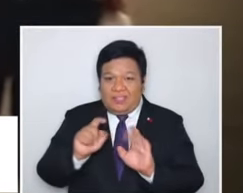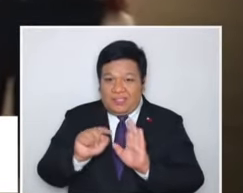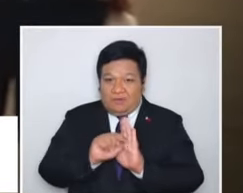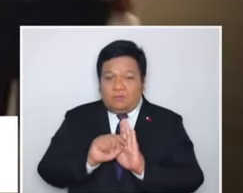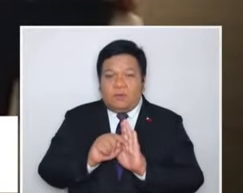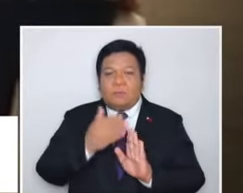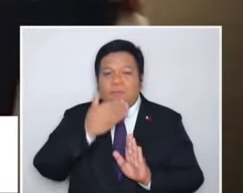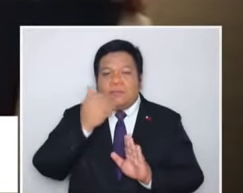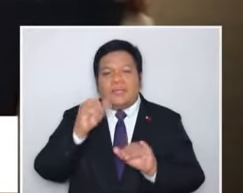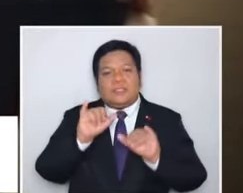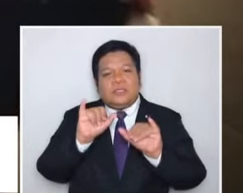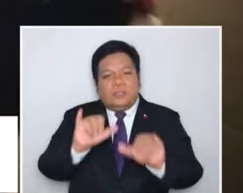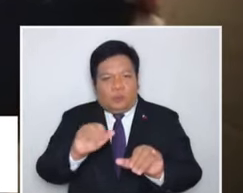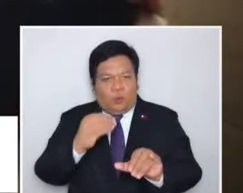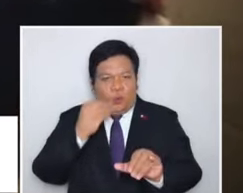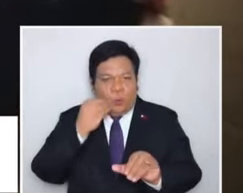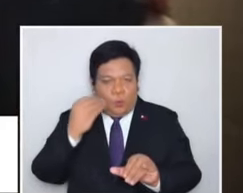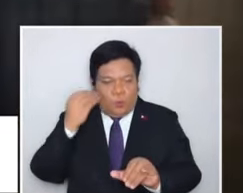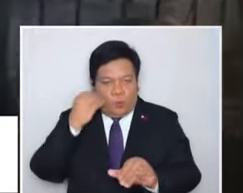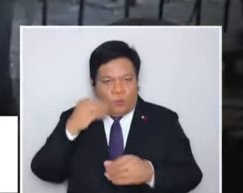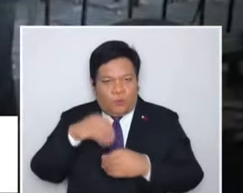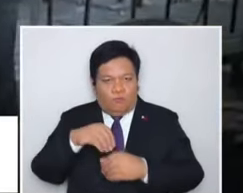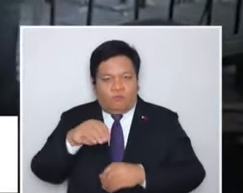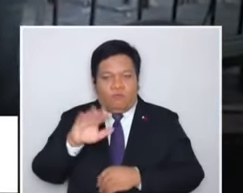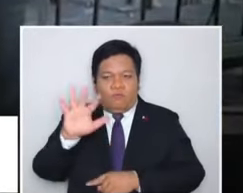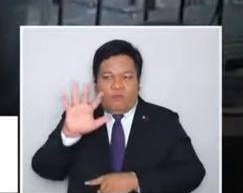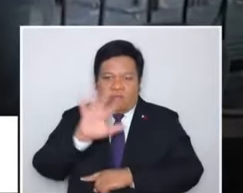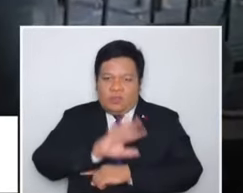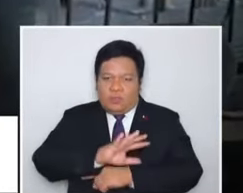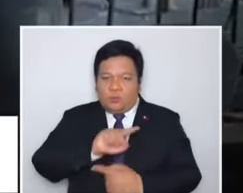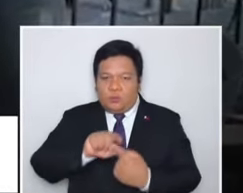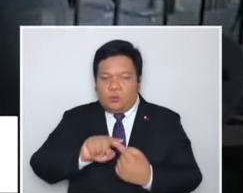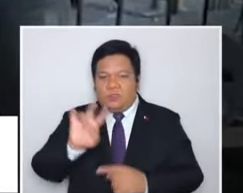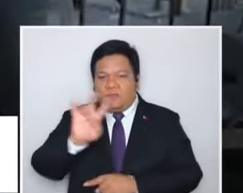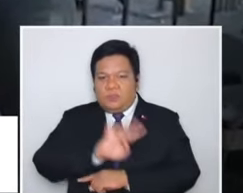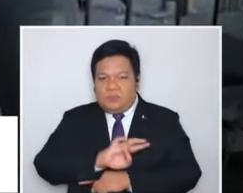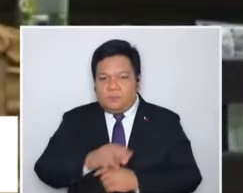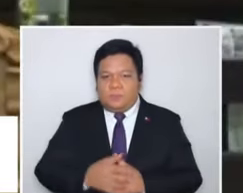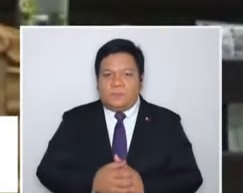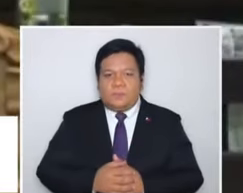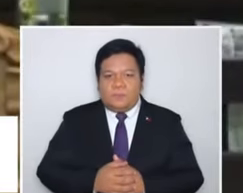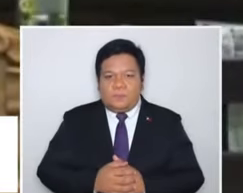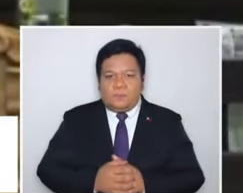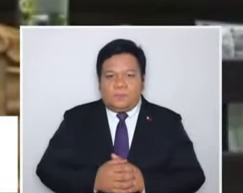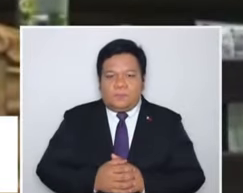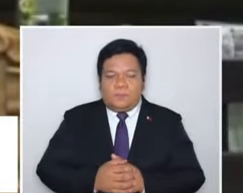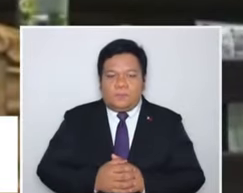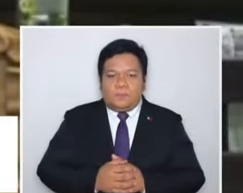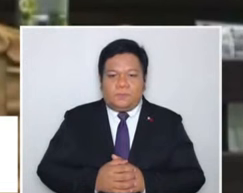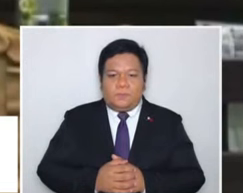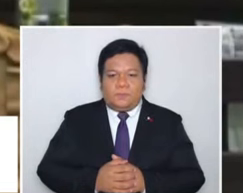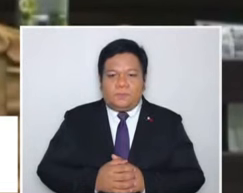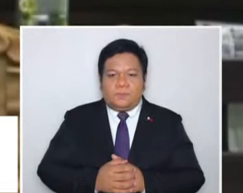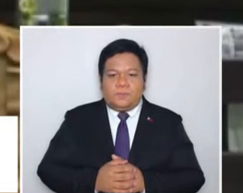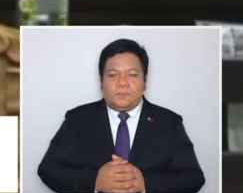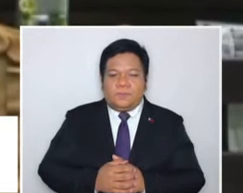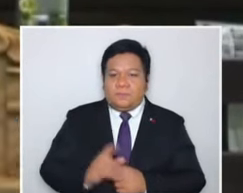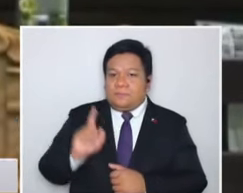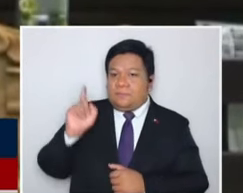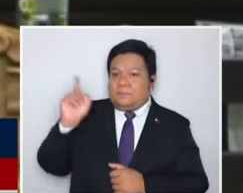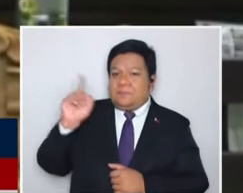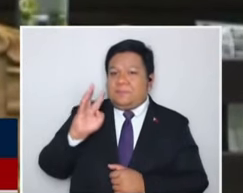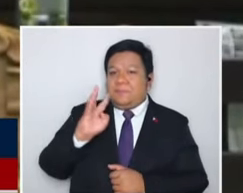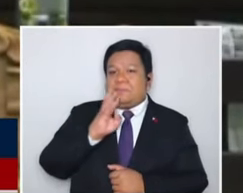na lamang sa kanilang mga bahay sa loob ng 5 hanggang 7 araw. Imagine po